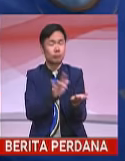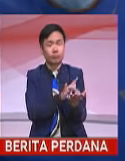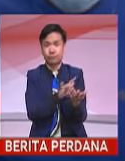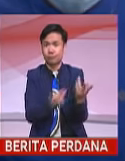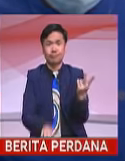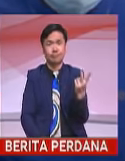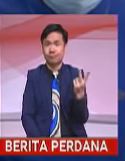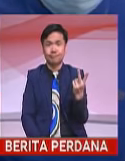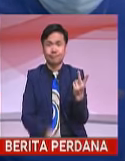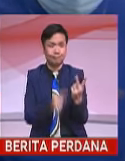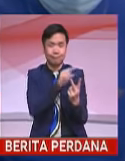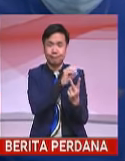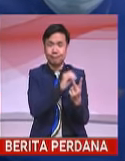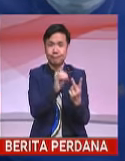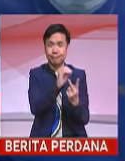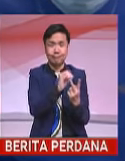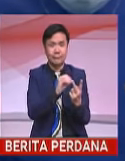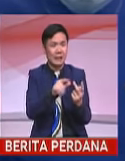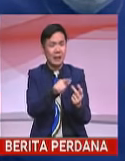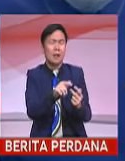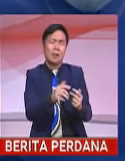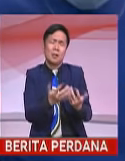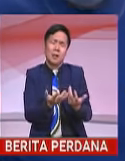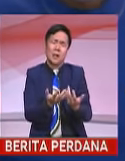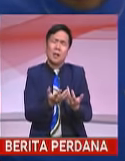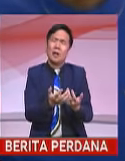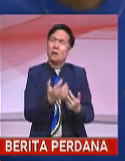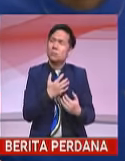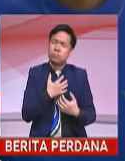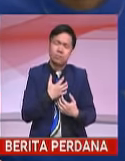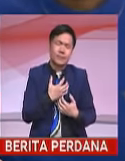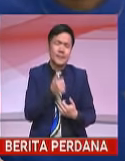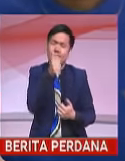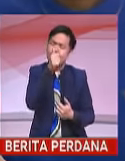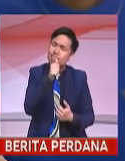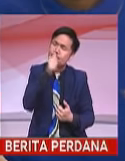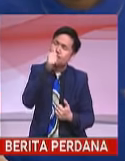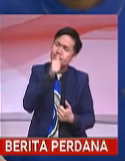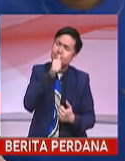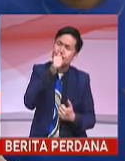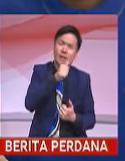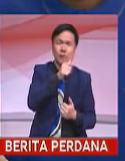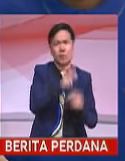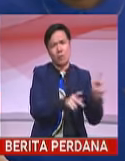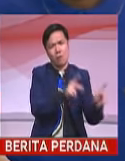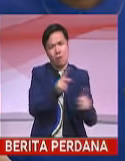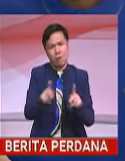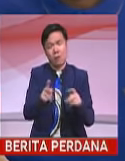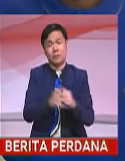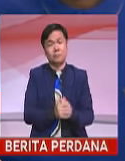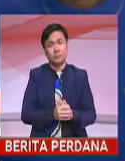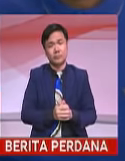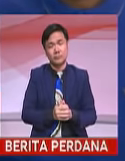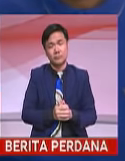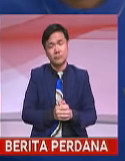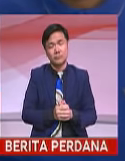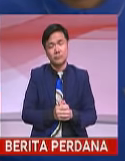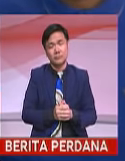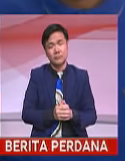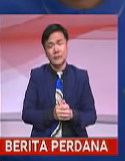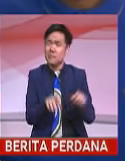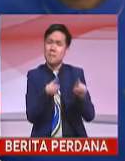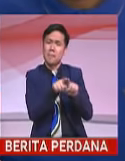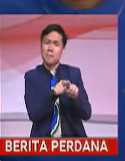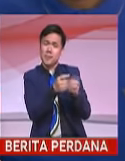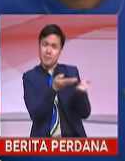mendapat banyak keluhan masyarakat di peringkat bawah. seperti yang ada hari ini, terutamanya